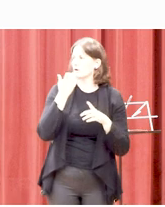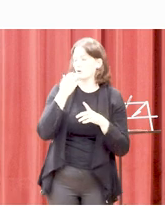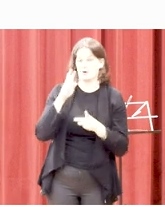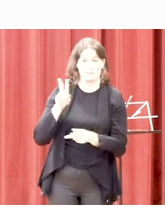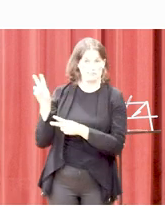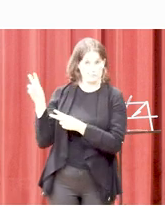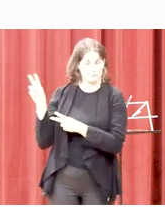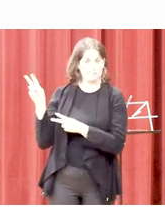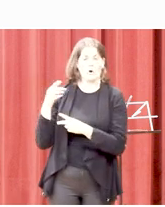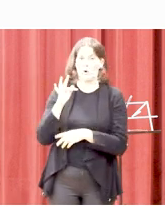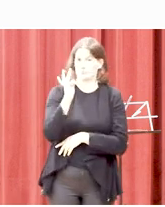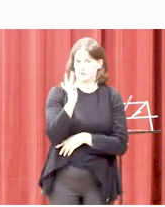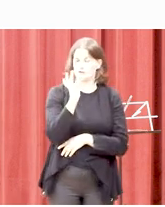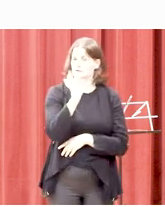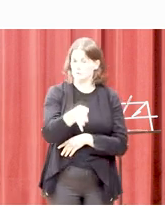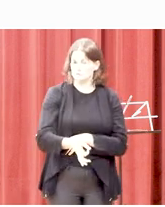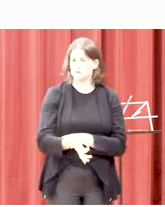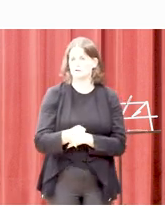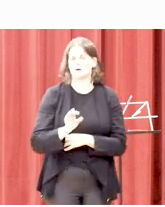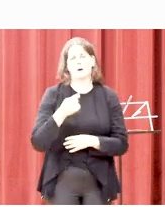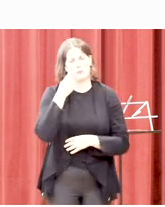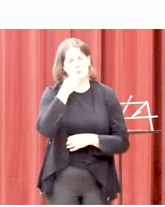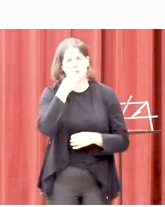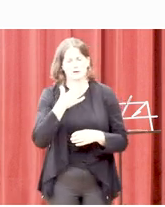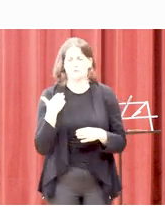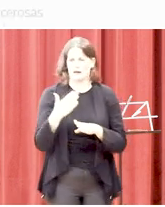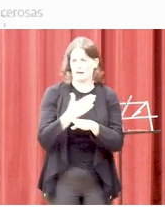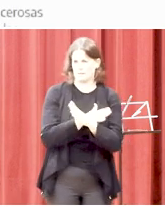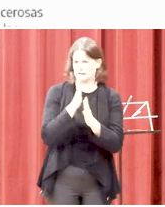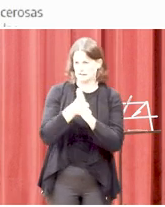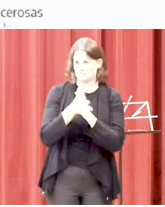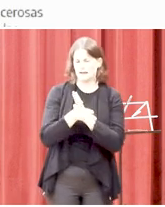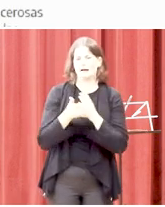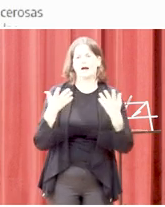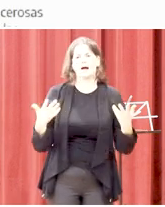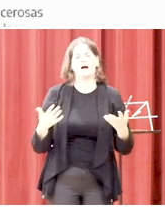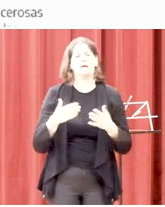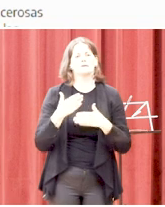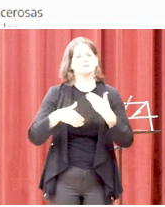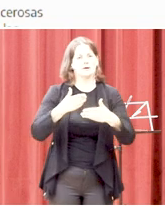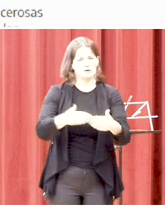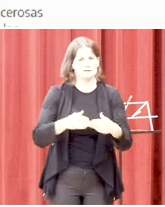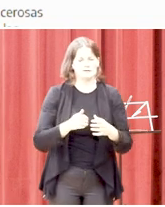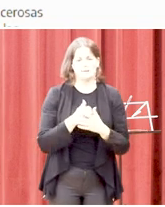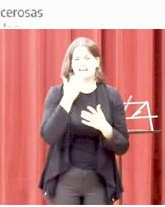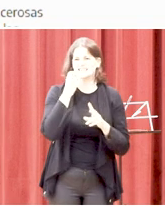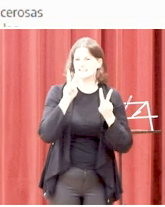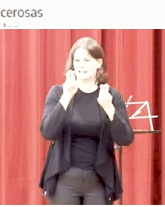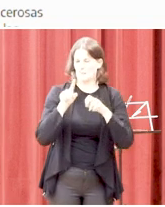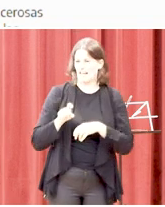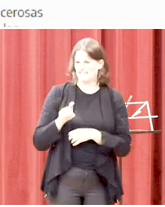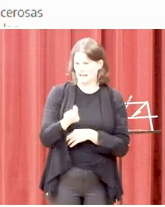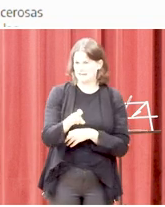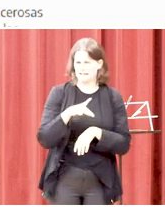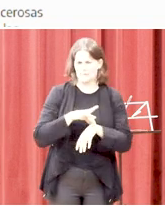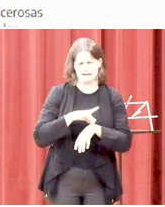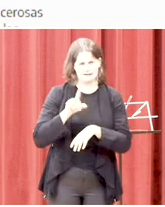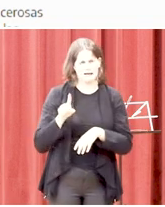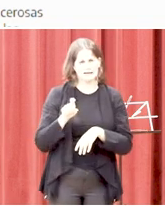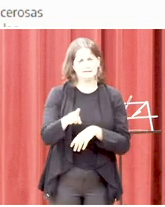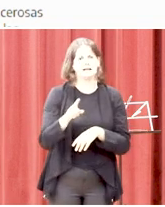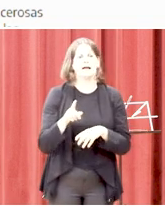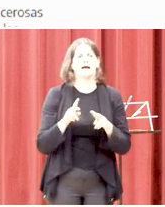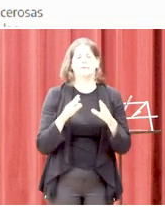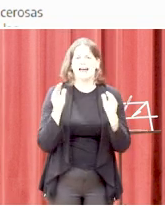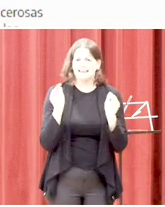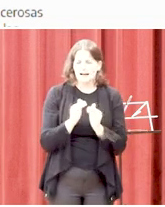és impressionant, amb la nanotecnologia, que et posen, no? Un microxip super i et genera cèl·lules, et genera